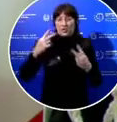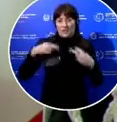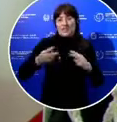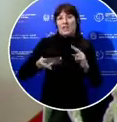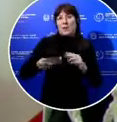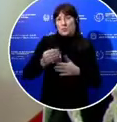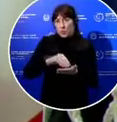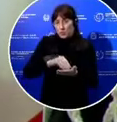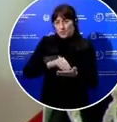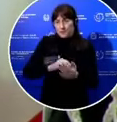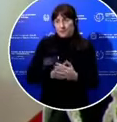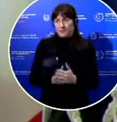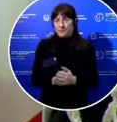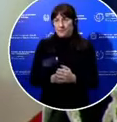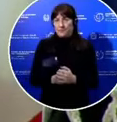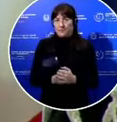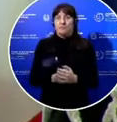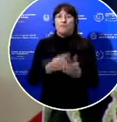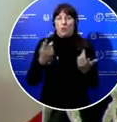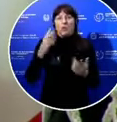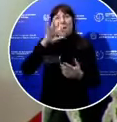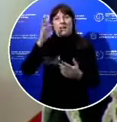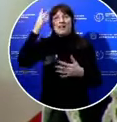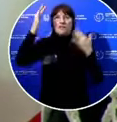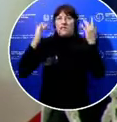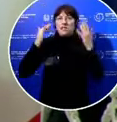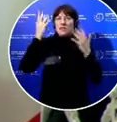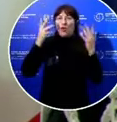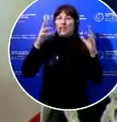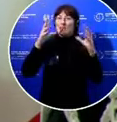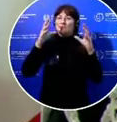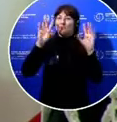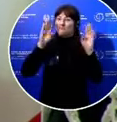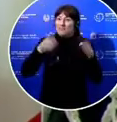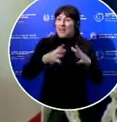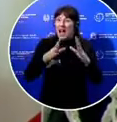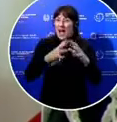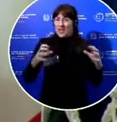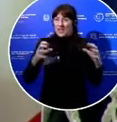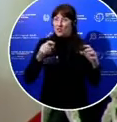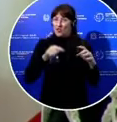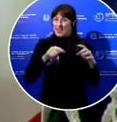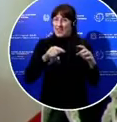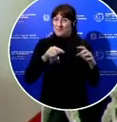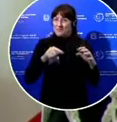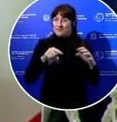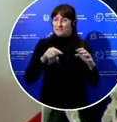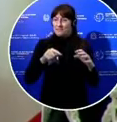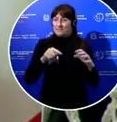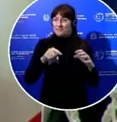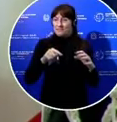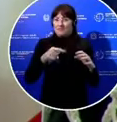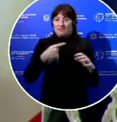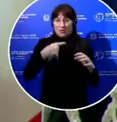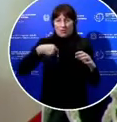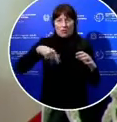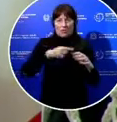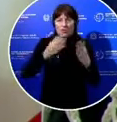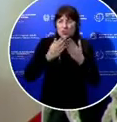Ancora mi interpella la riflessione sul carcere e il suo impatto su chi vive le dipendenze. Cosa dicono i nostri